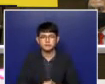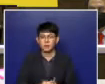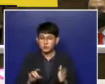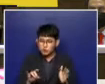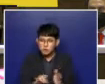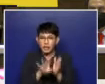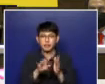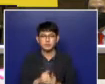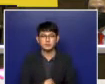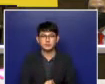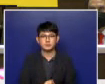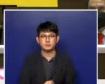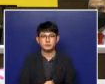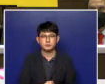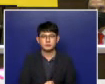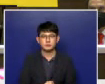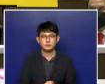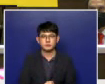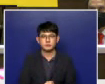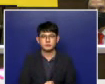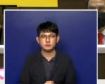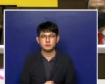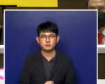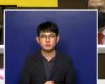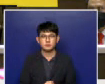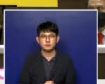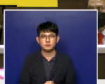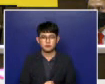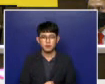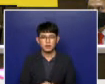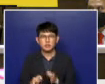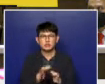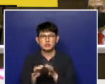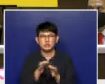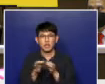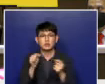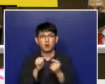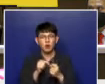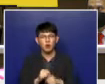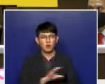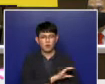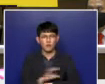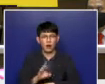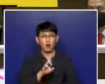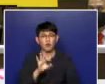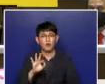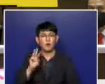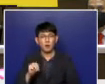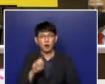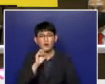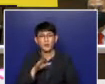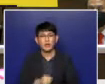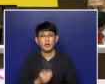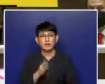ไปที่คูคดลำลูกกาแล้วปัญหานี้มันก็คาราคาซังมาตลอดแล้วมันก็คนละระบบ